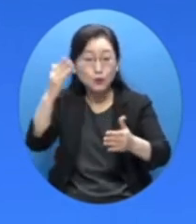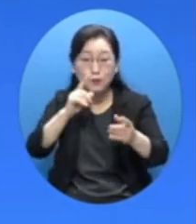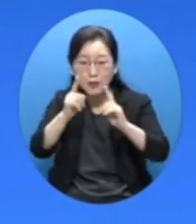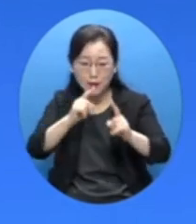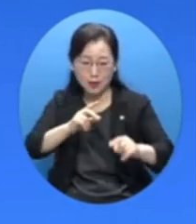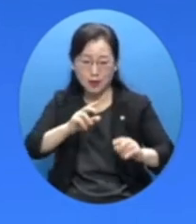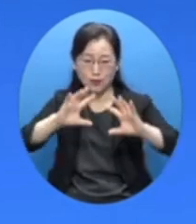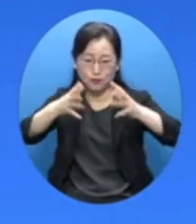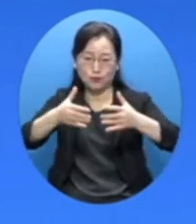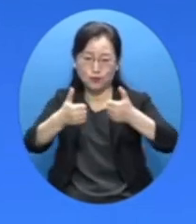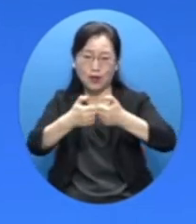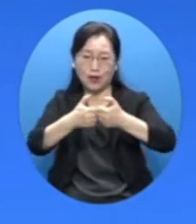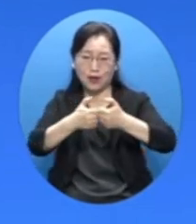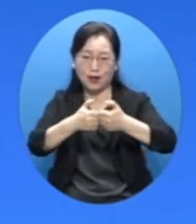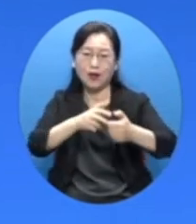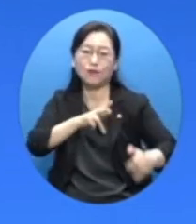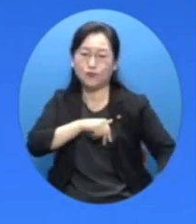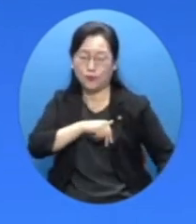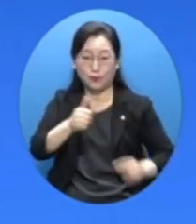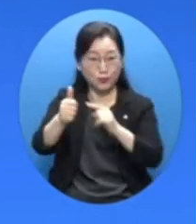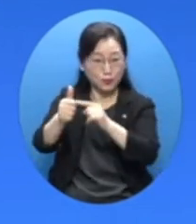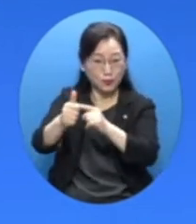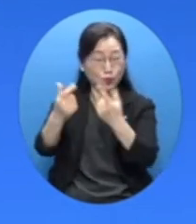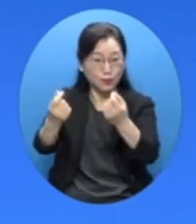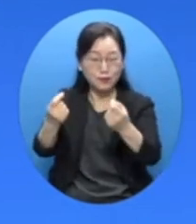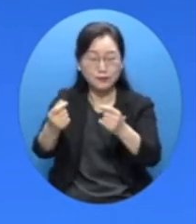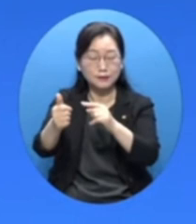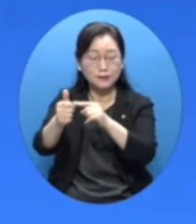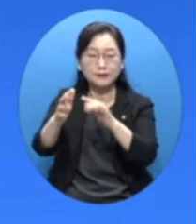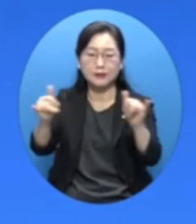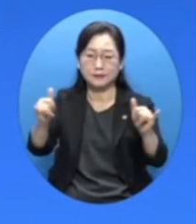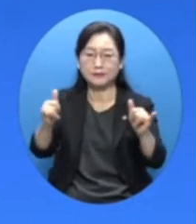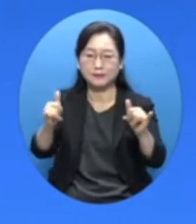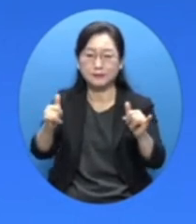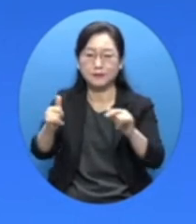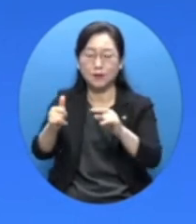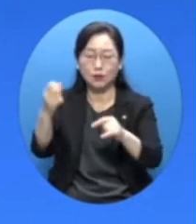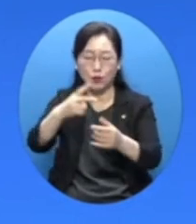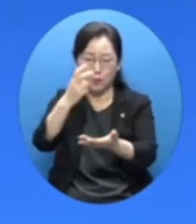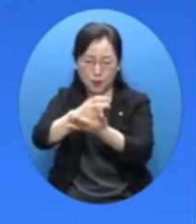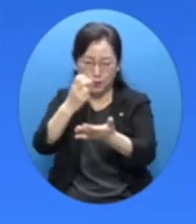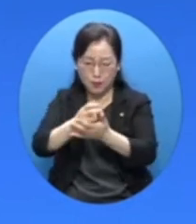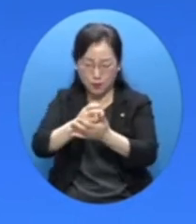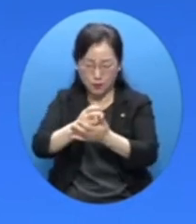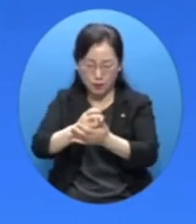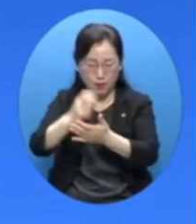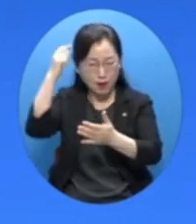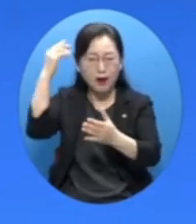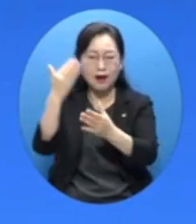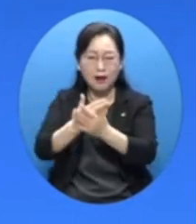국회의원과 같습니다 그런 상황들의 공의 의원일뿐 아니라 율법 학자입니다